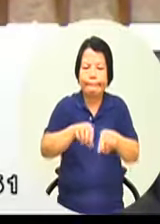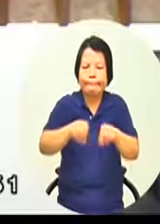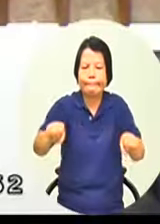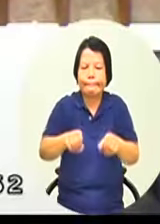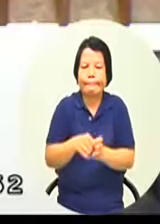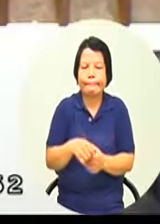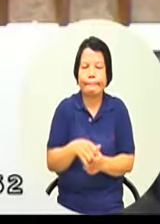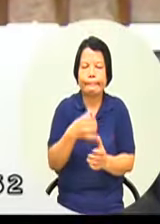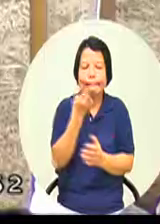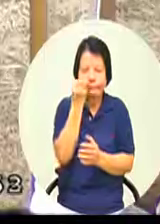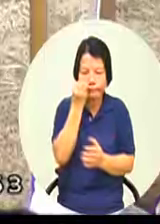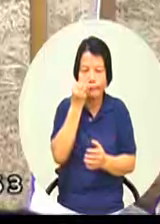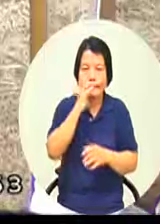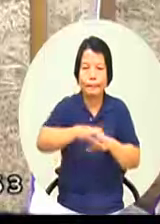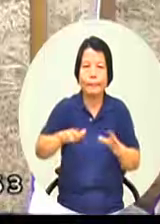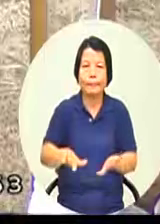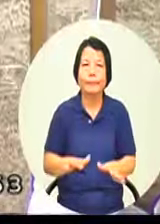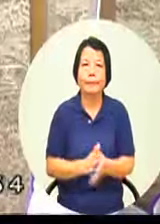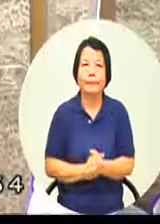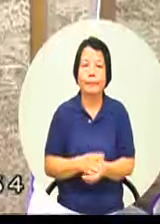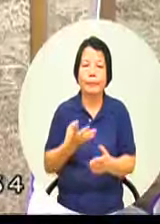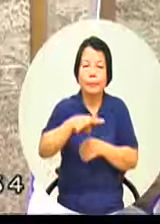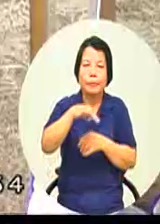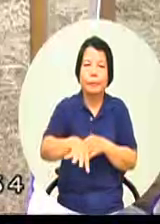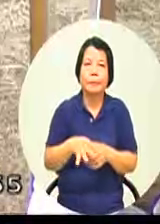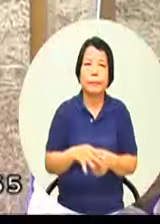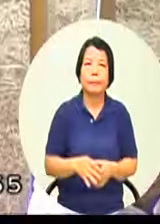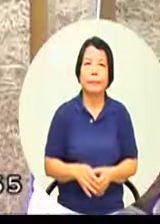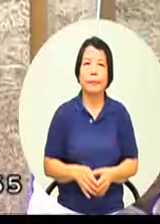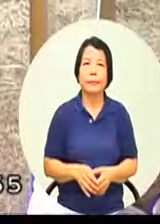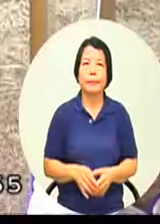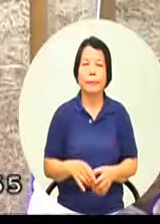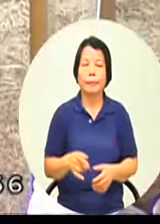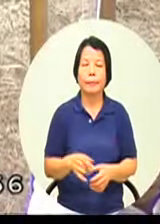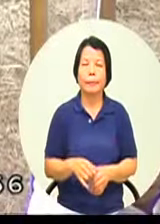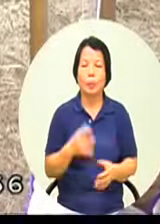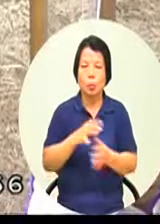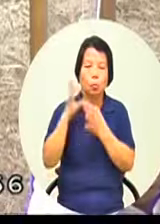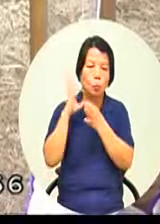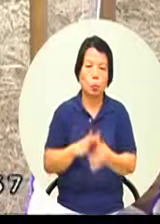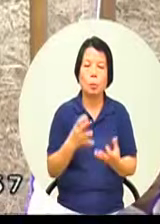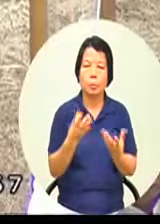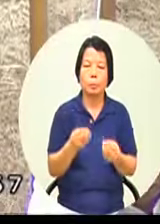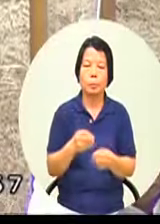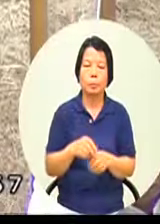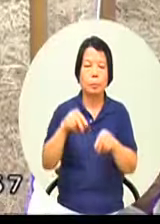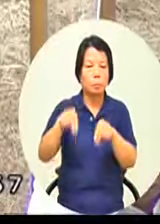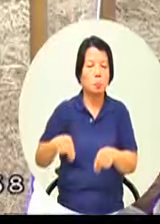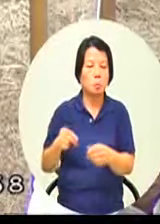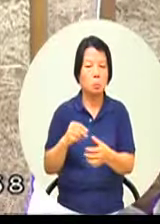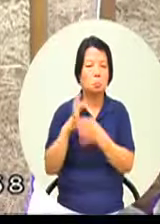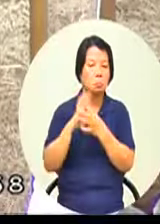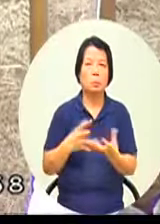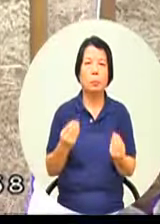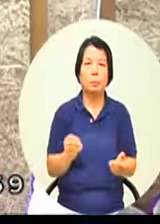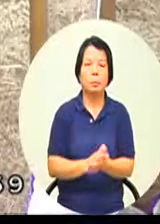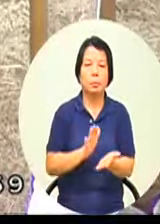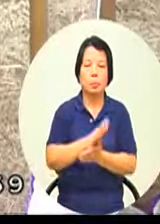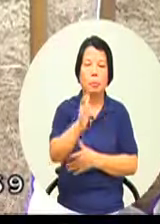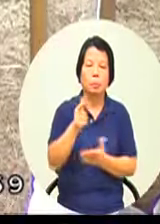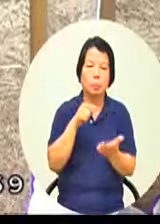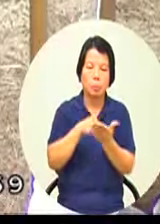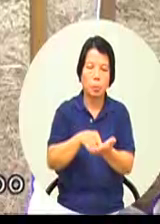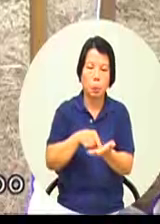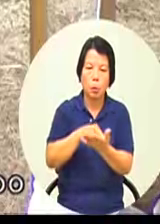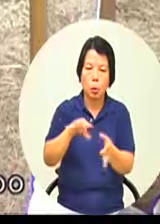局长答复一分钟。 我想虽然这个部分大概没有继续续约的部分，那我想未来我们针对土地的利用还